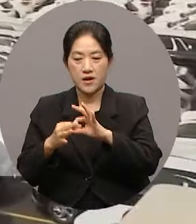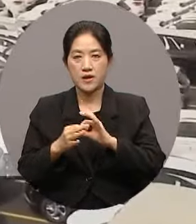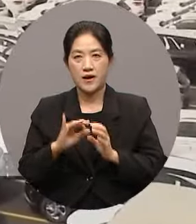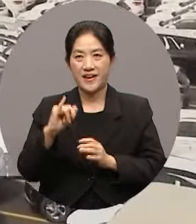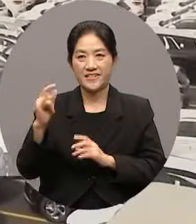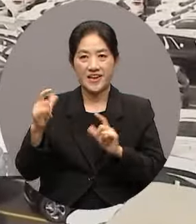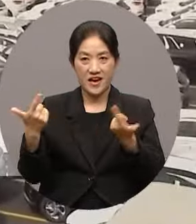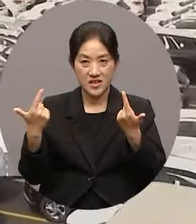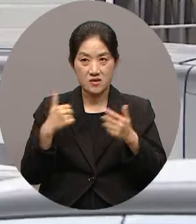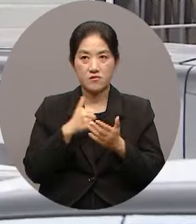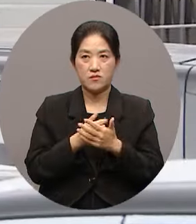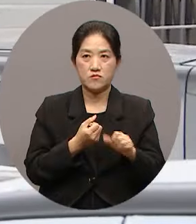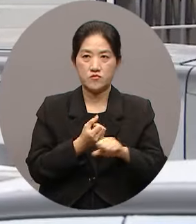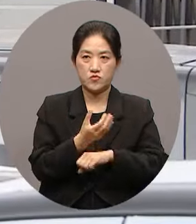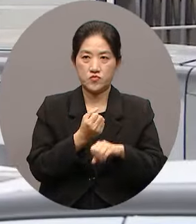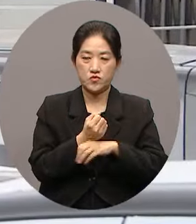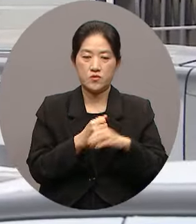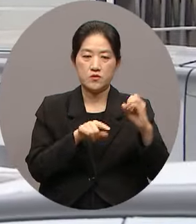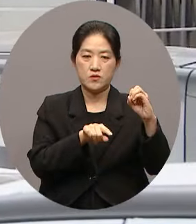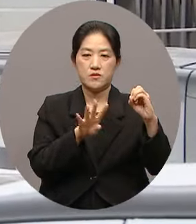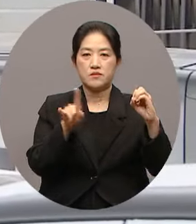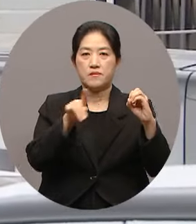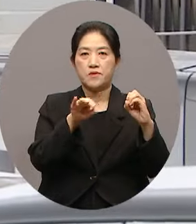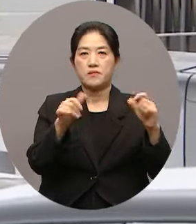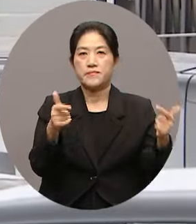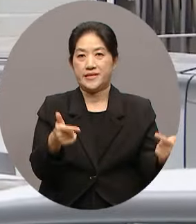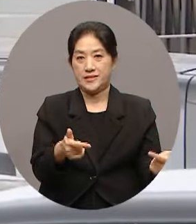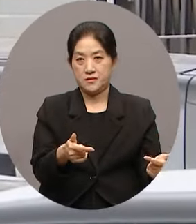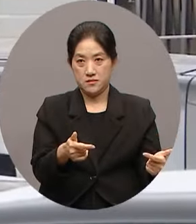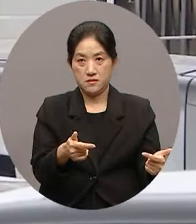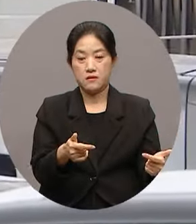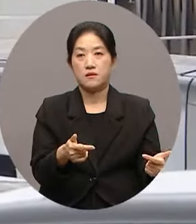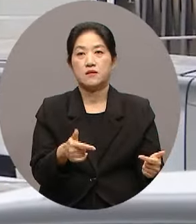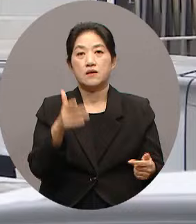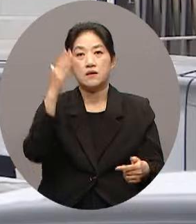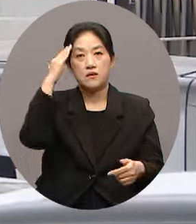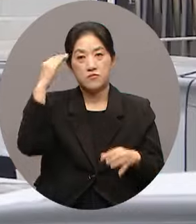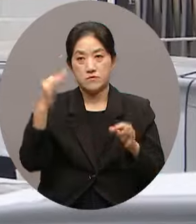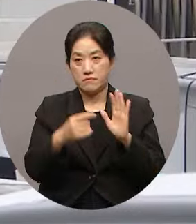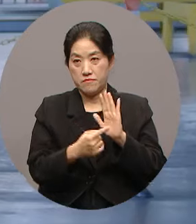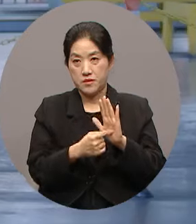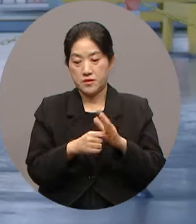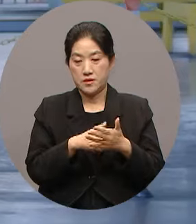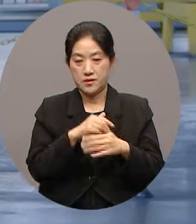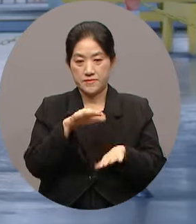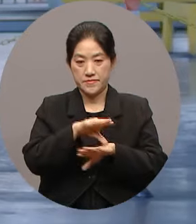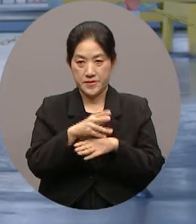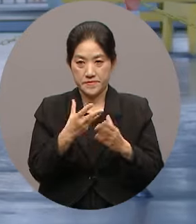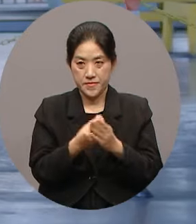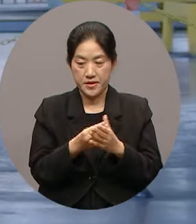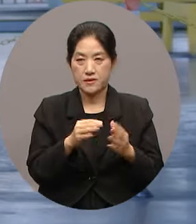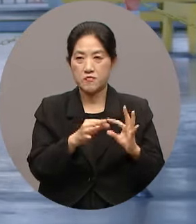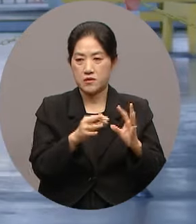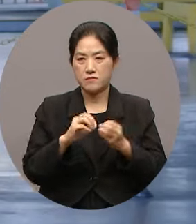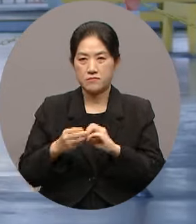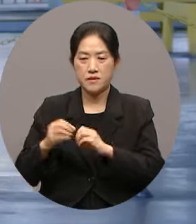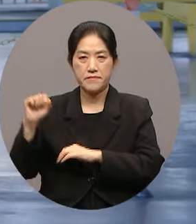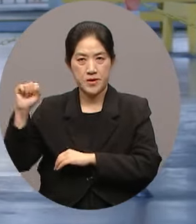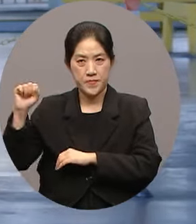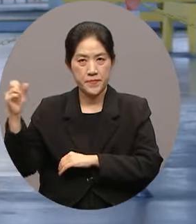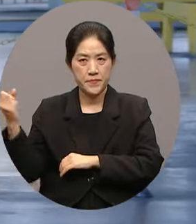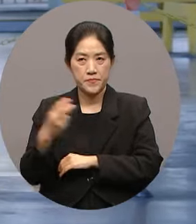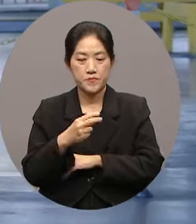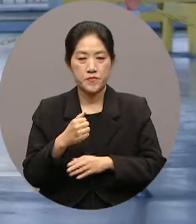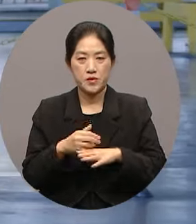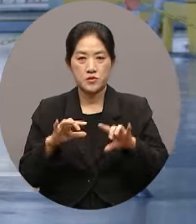품목을 중심으로 수출이 0.4% 감소했습니다. 한국은행은 완성차 부품업체들의 파업과 전기차